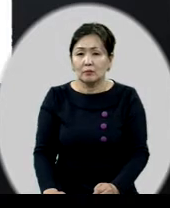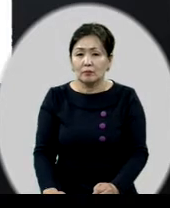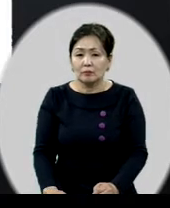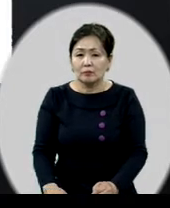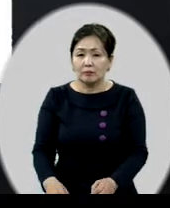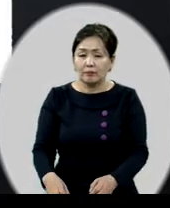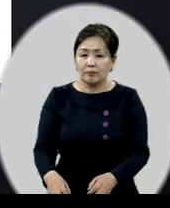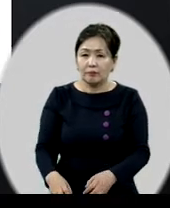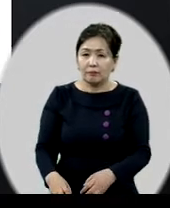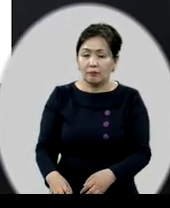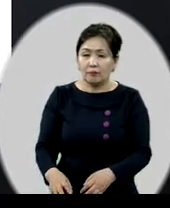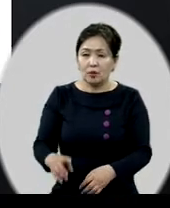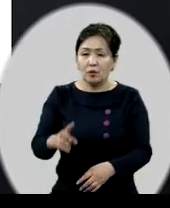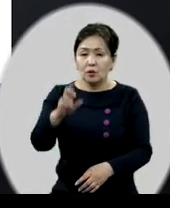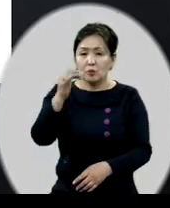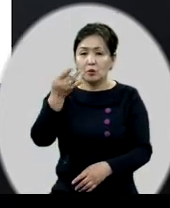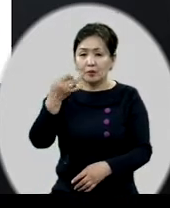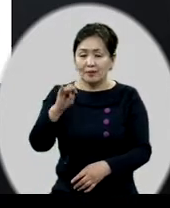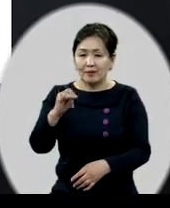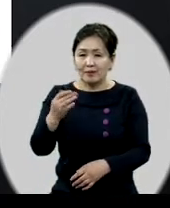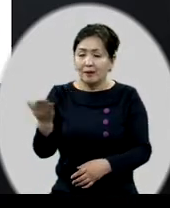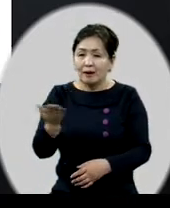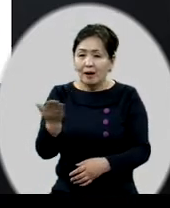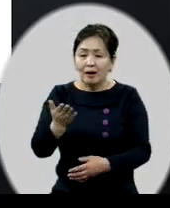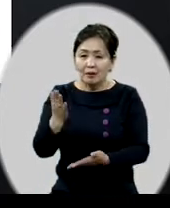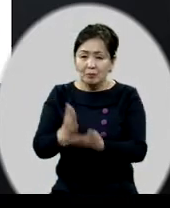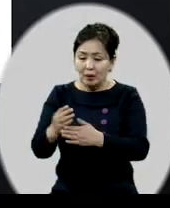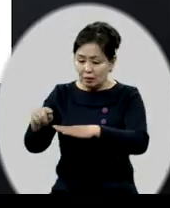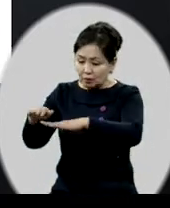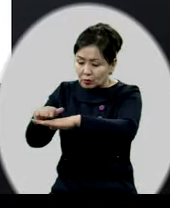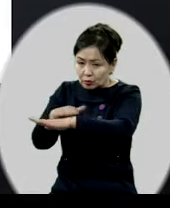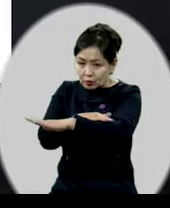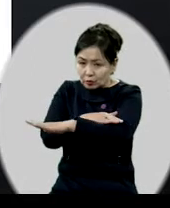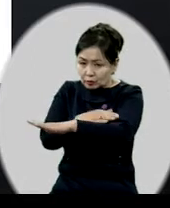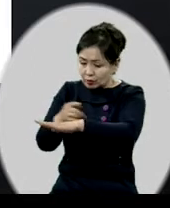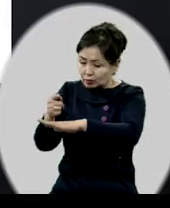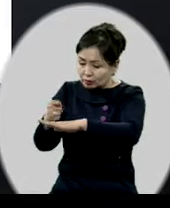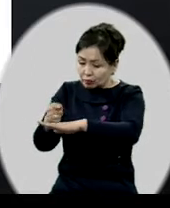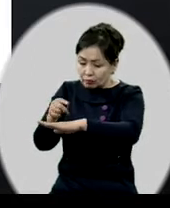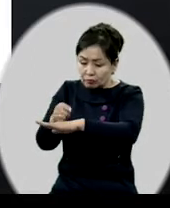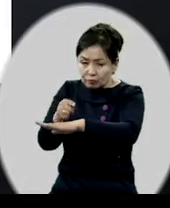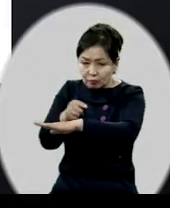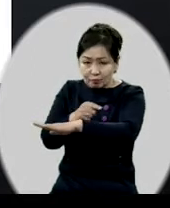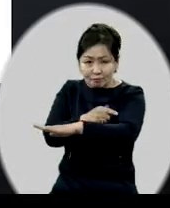Дээрх 3 боторхайг хаана байгааг нь тоон шулуун дээр хуруугаараа заагаарай.